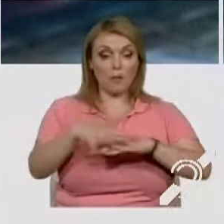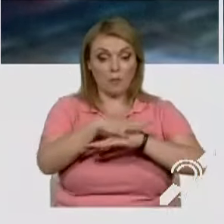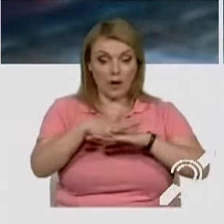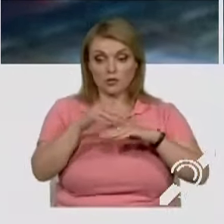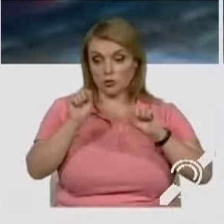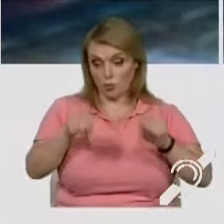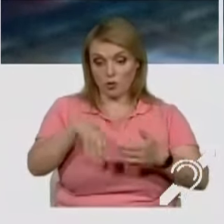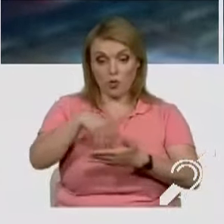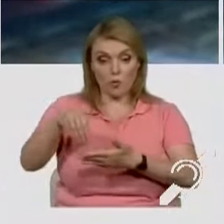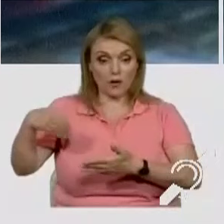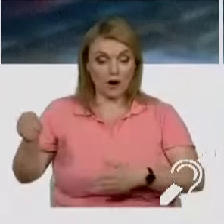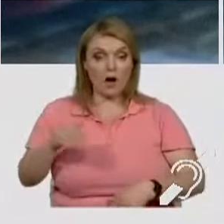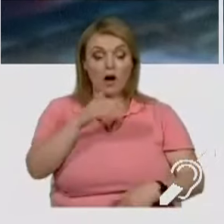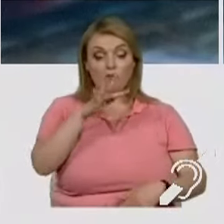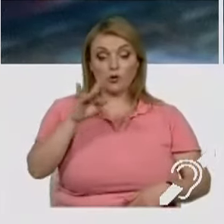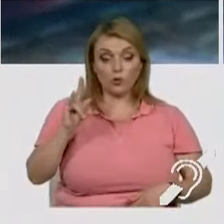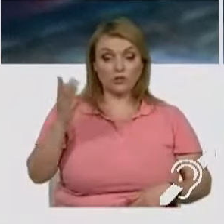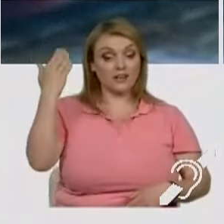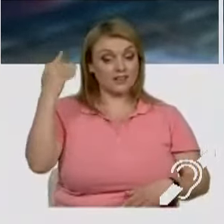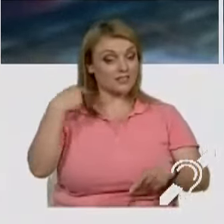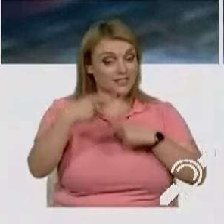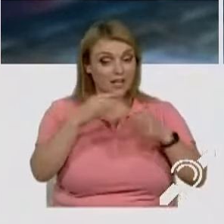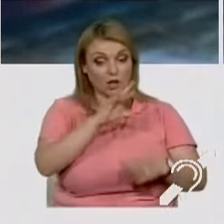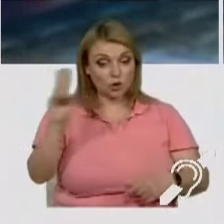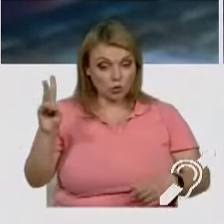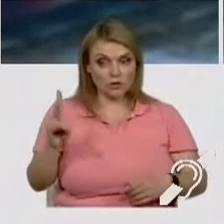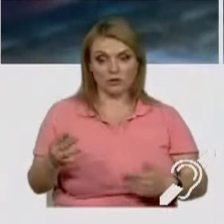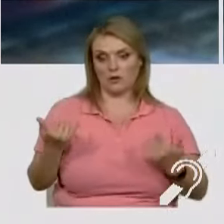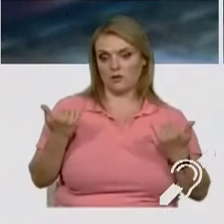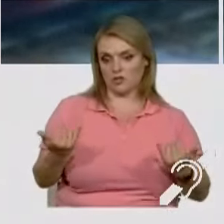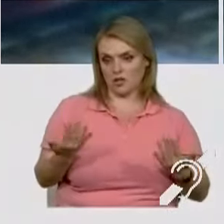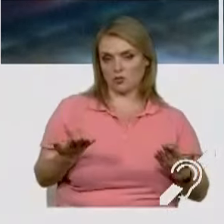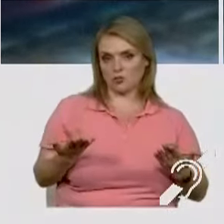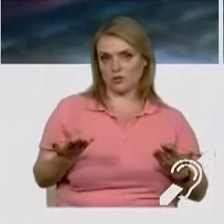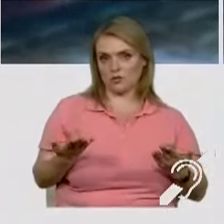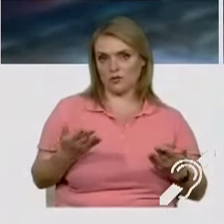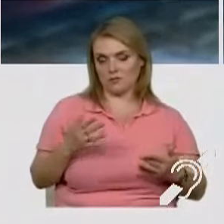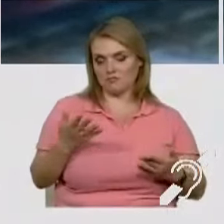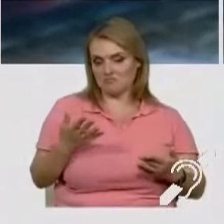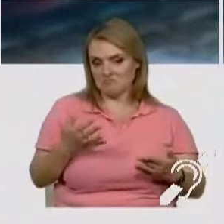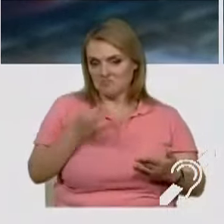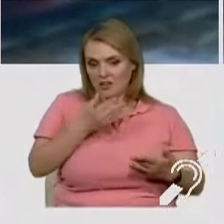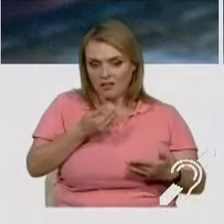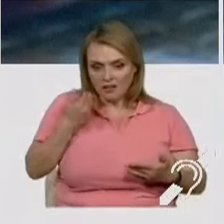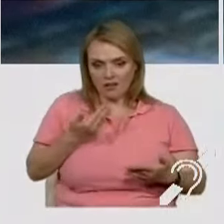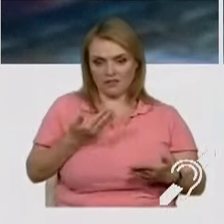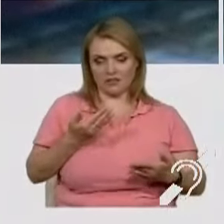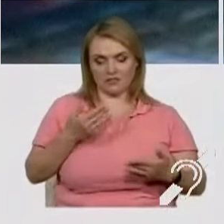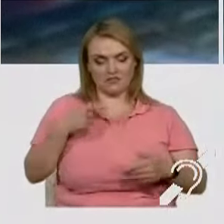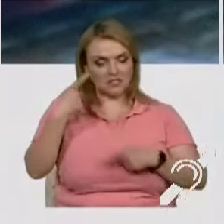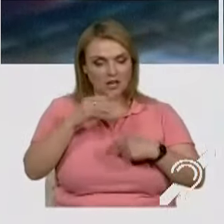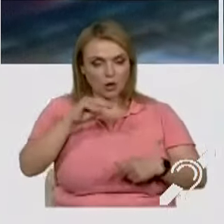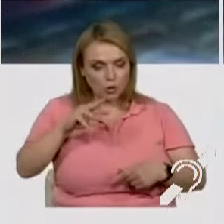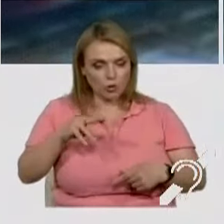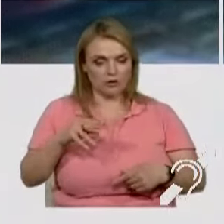cumpărate fructe care de obicei se coc în iulie, așa că mulți oameni s-au grăbit deja să guste zmeure, caise și vișine,